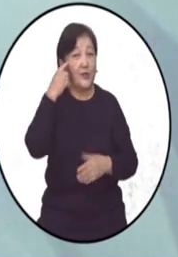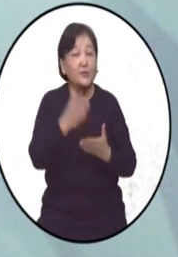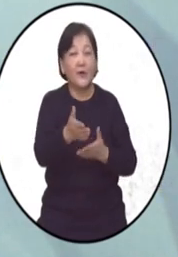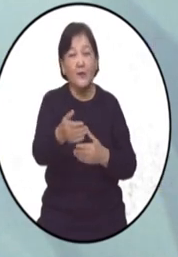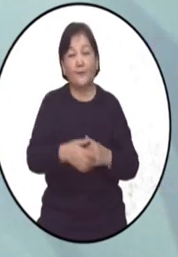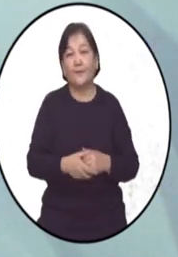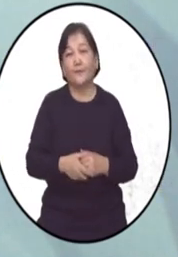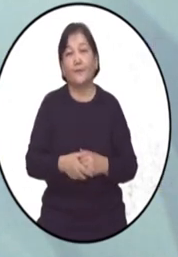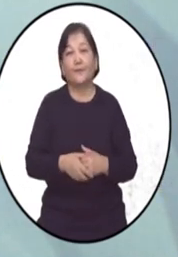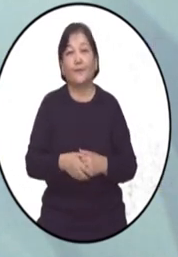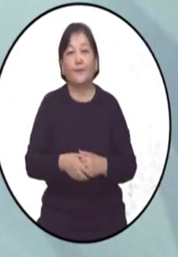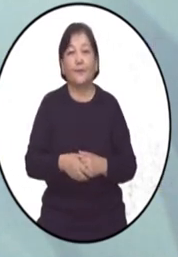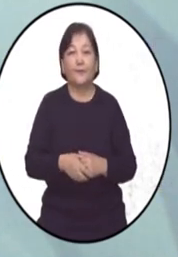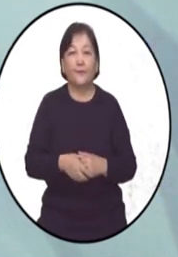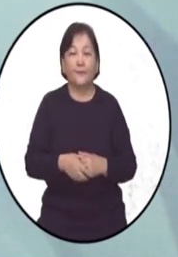хаа.